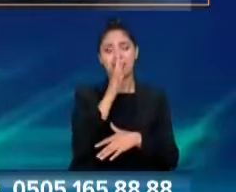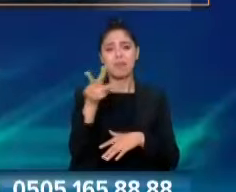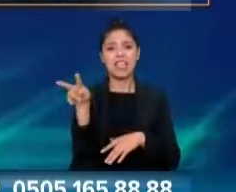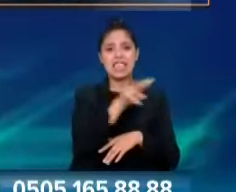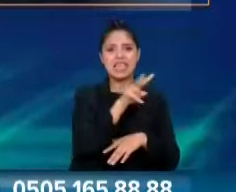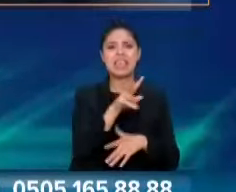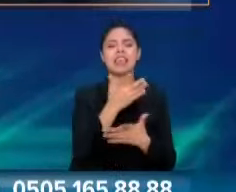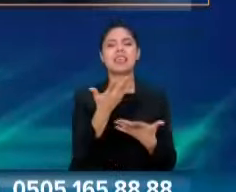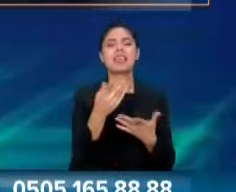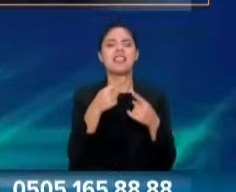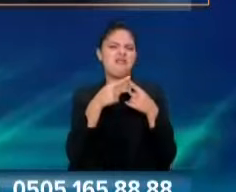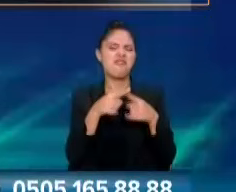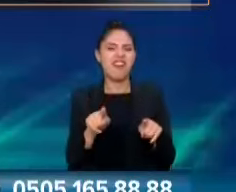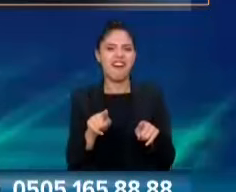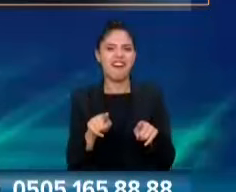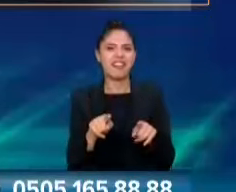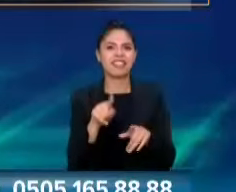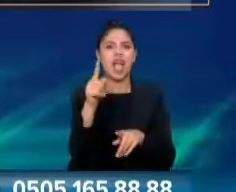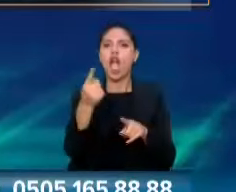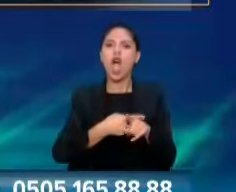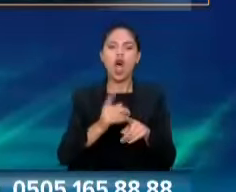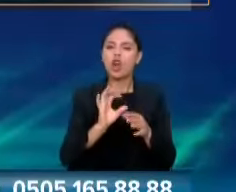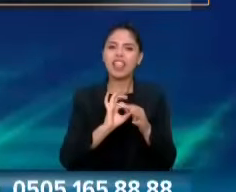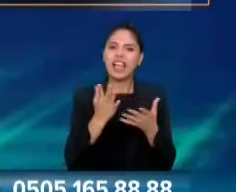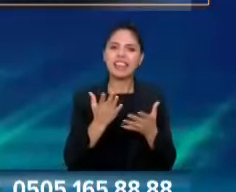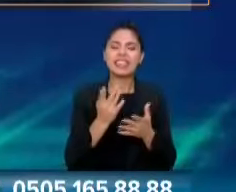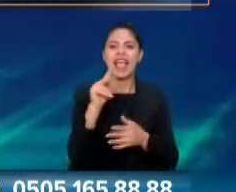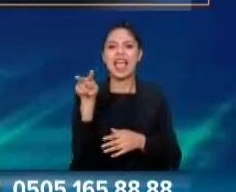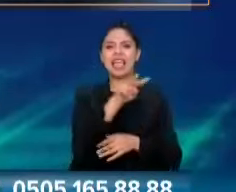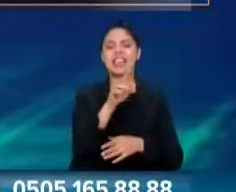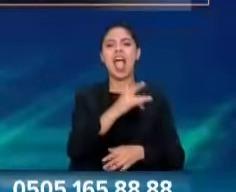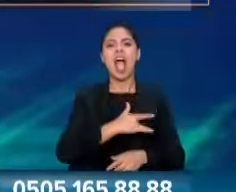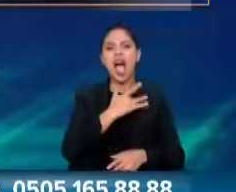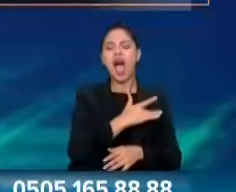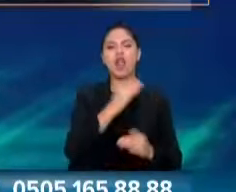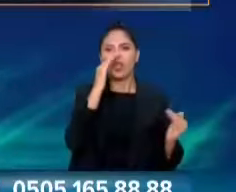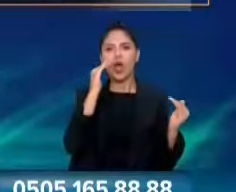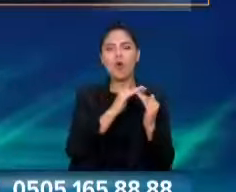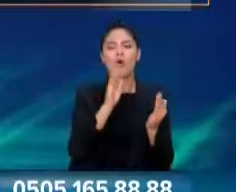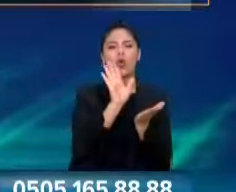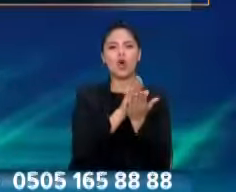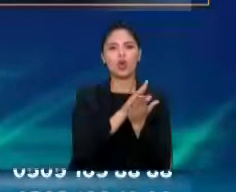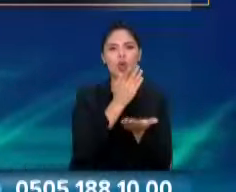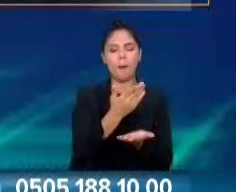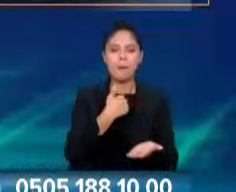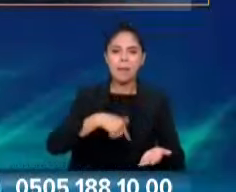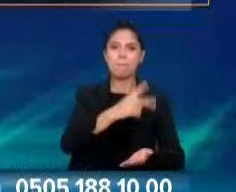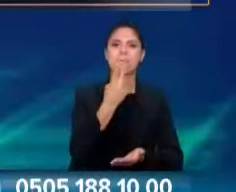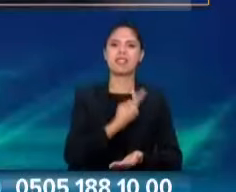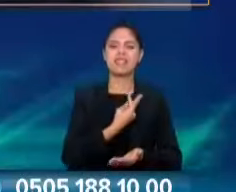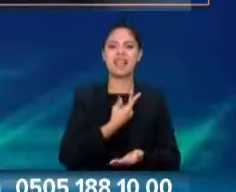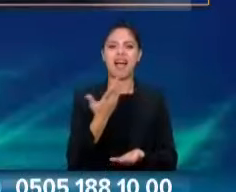iki cinsin huyu suyu da cüssesine birbirinden farklı ortak yönleri de var tabii İkisi de Anadolu ile özdeşleşmiş Cinler bizden